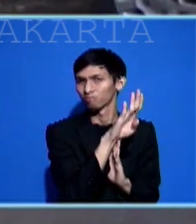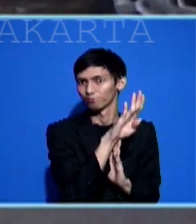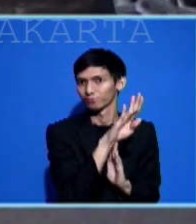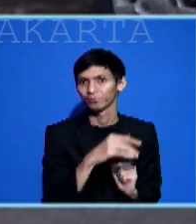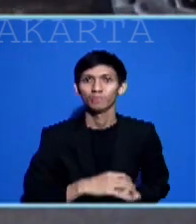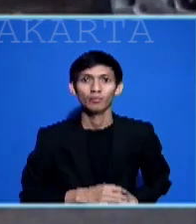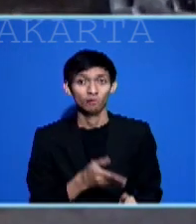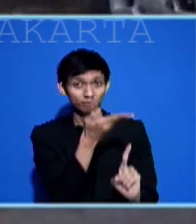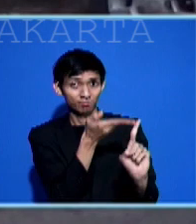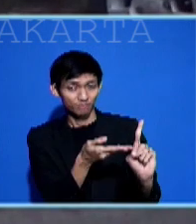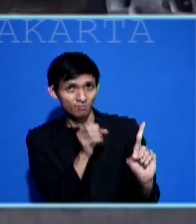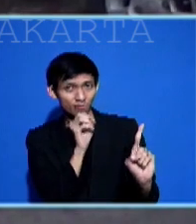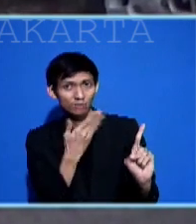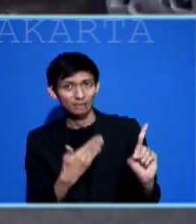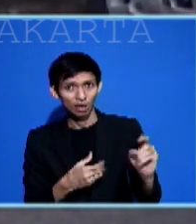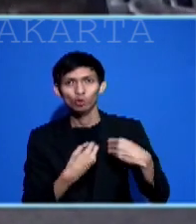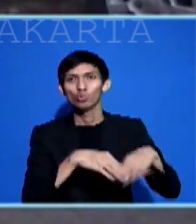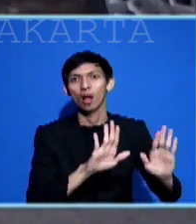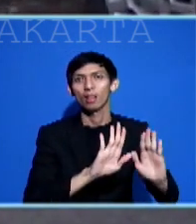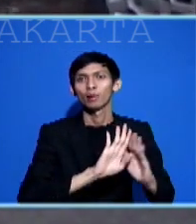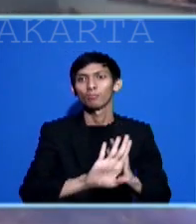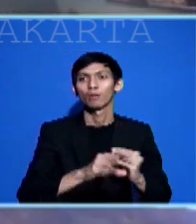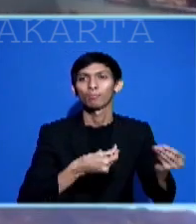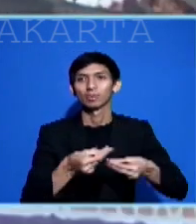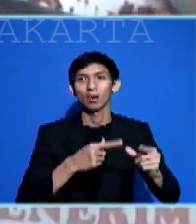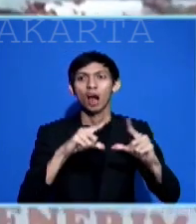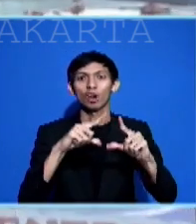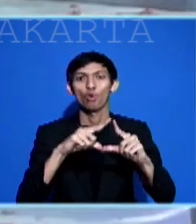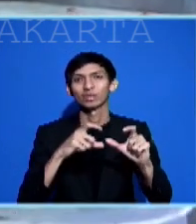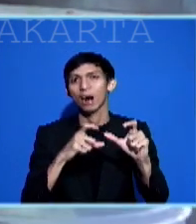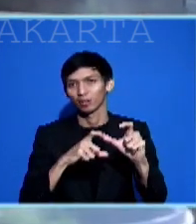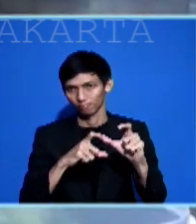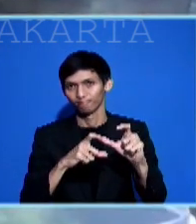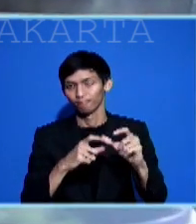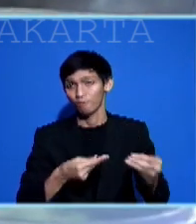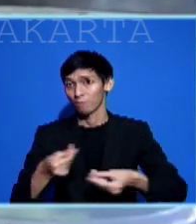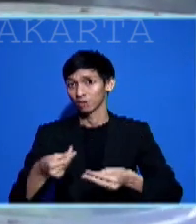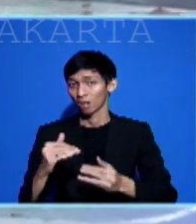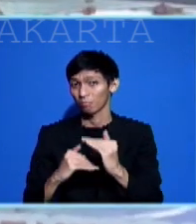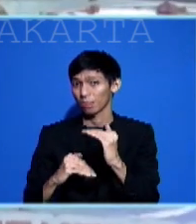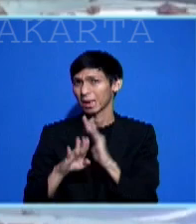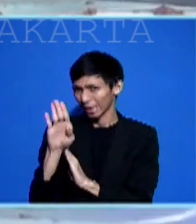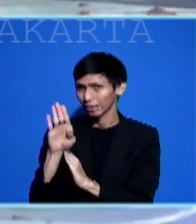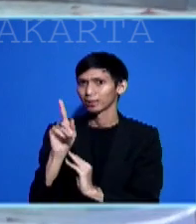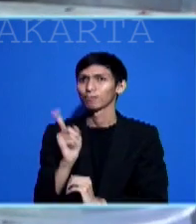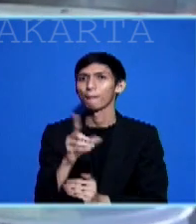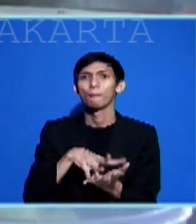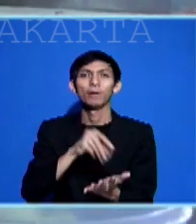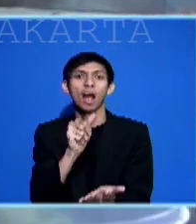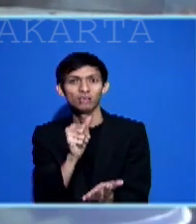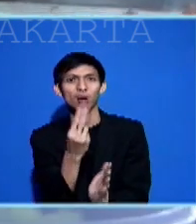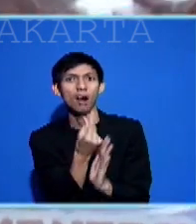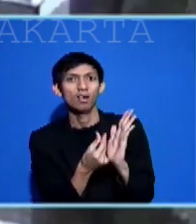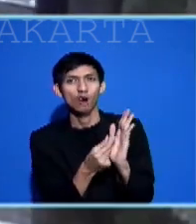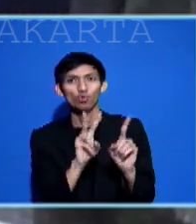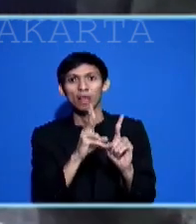mangkal di depan pasar argosari mengaku ongkos dan belanja harian makin membengkak beras yang di akhir tahun lalu masih dibeli Mariadi di harga